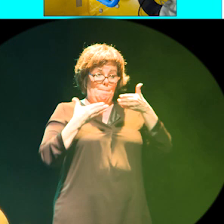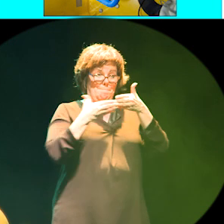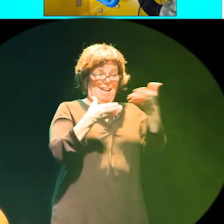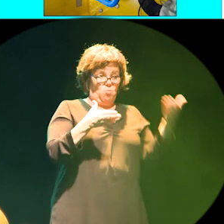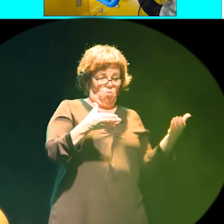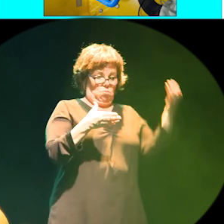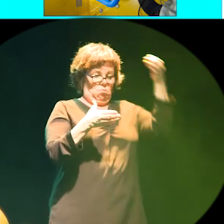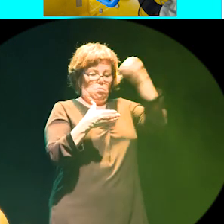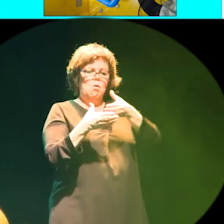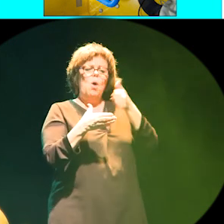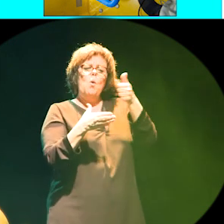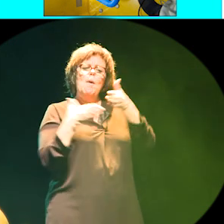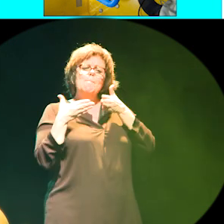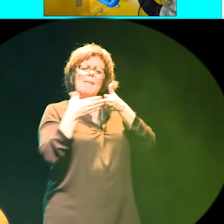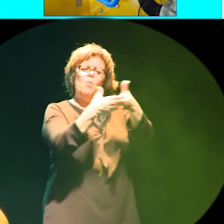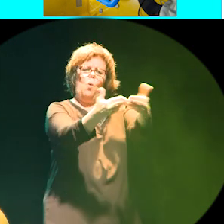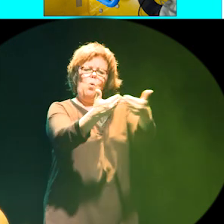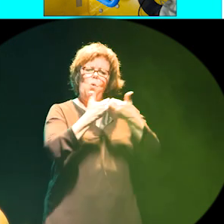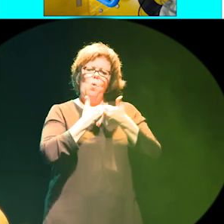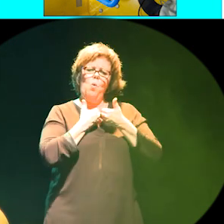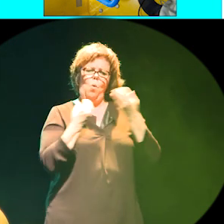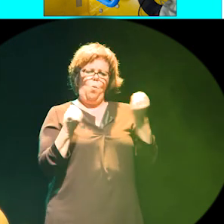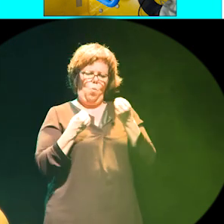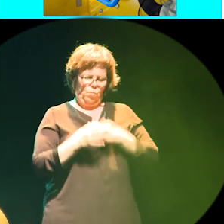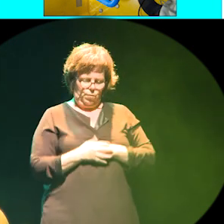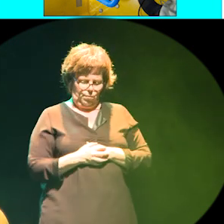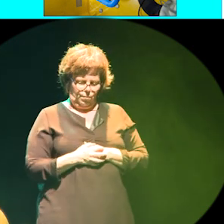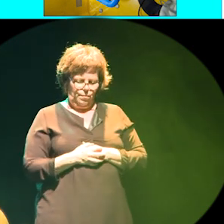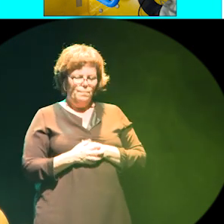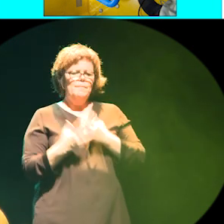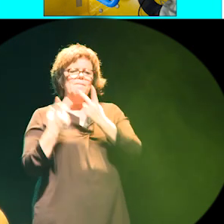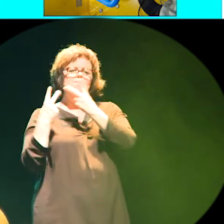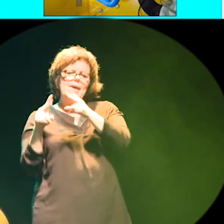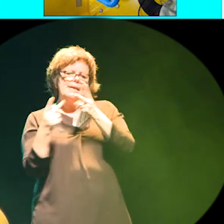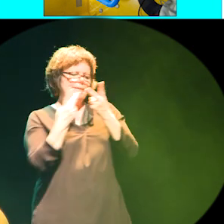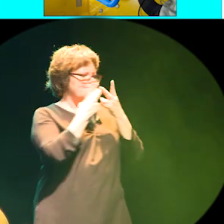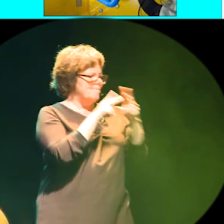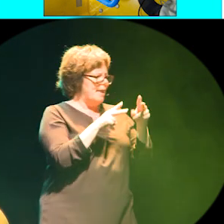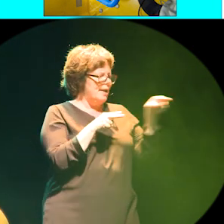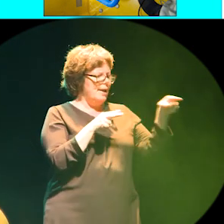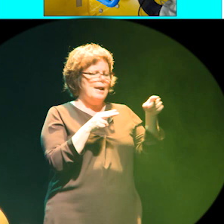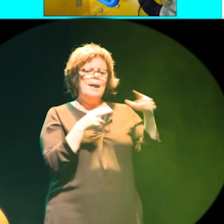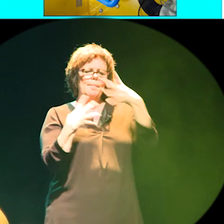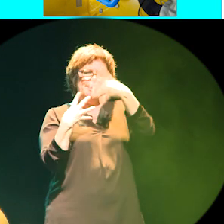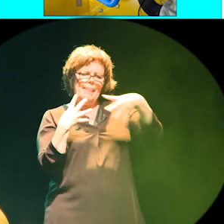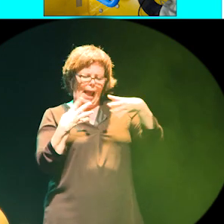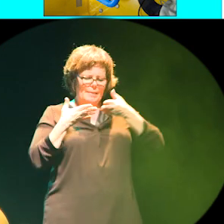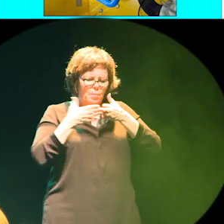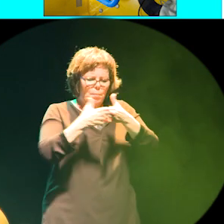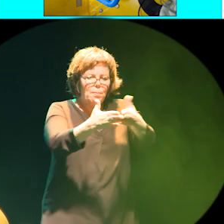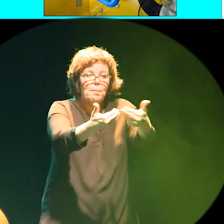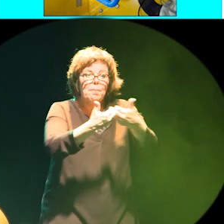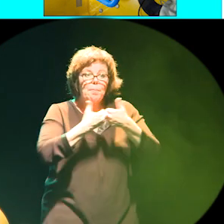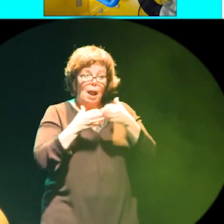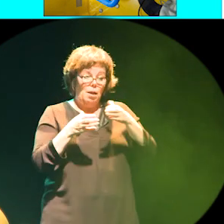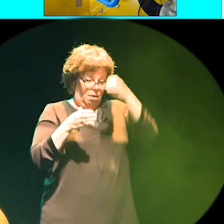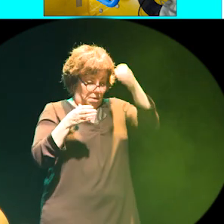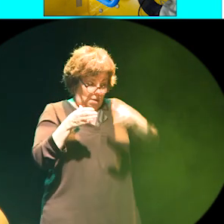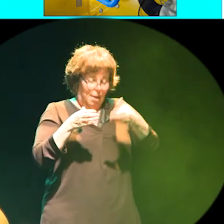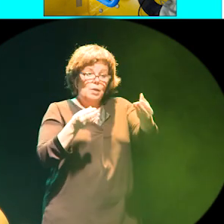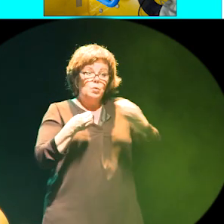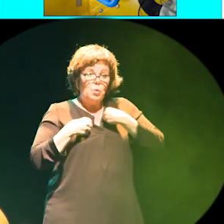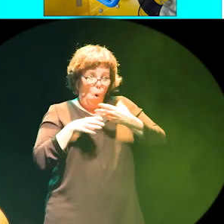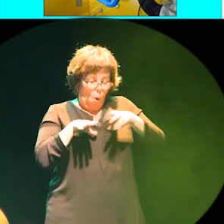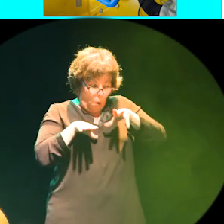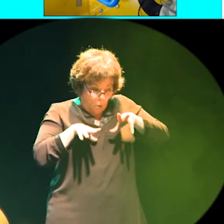fait des allers-retours entre une ville et une autre, traversant un bassin permettant de cartographier la distribution du phytoplancton de